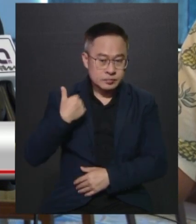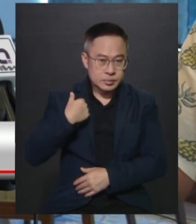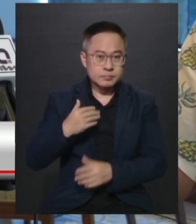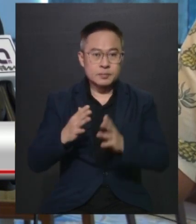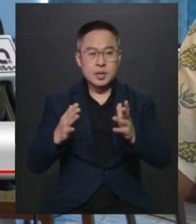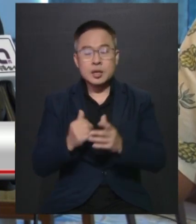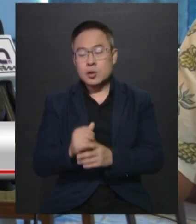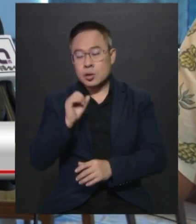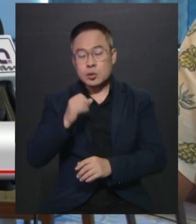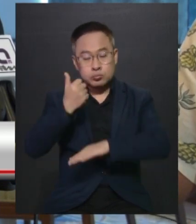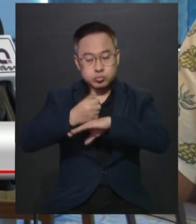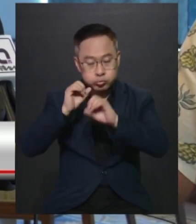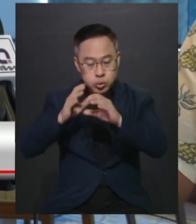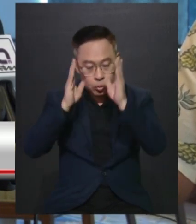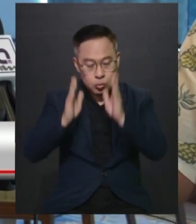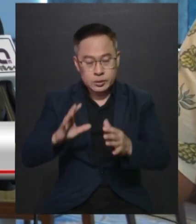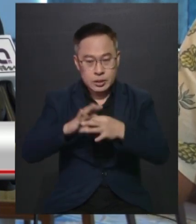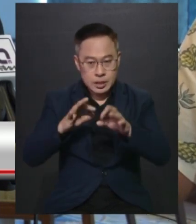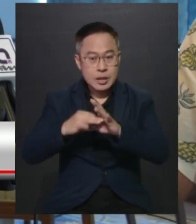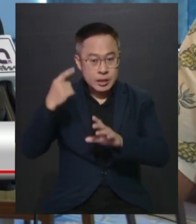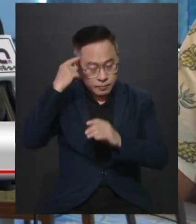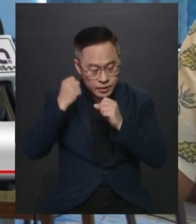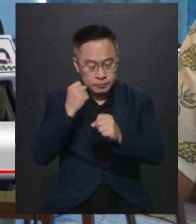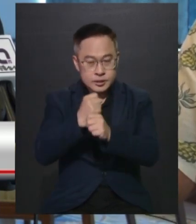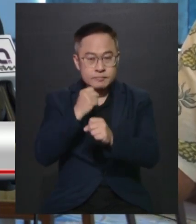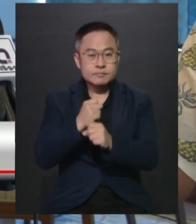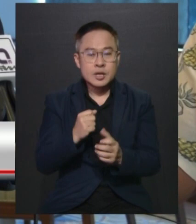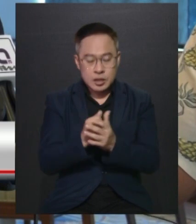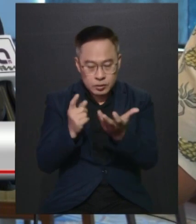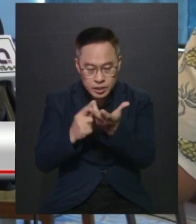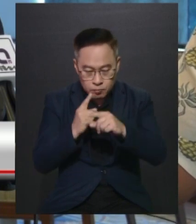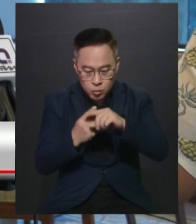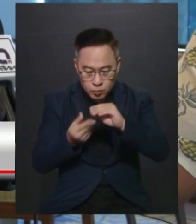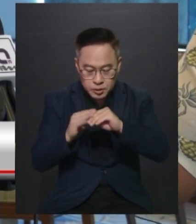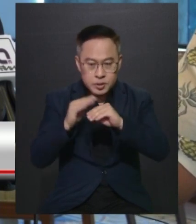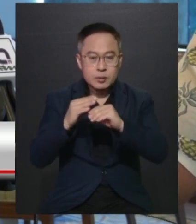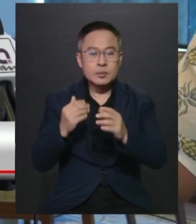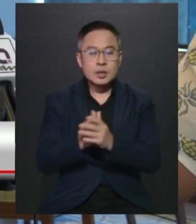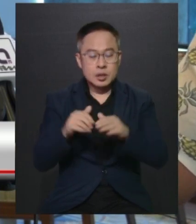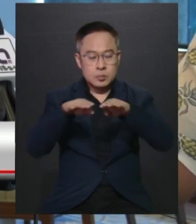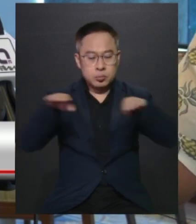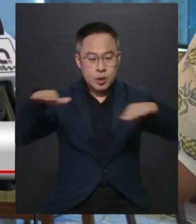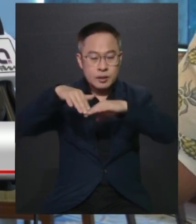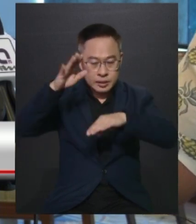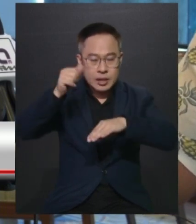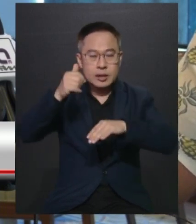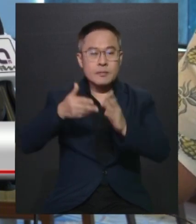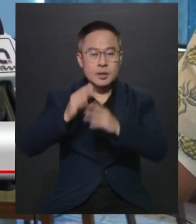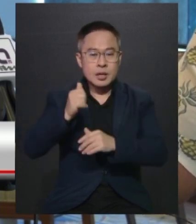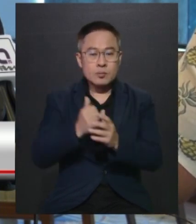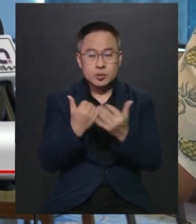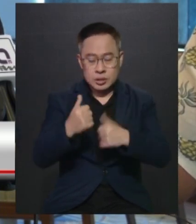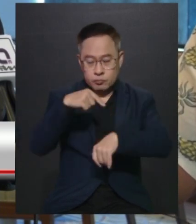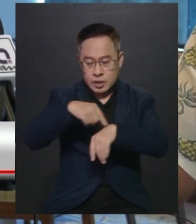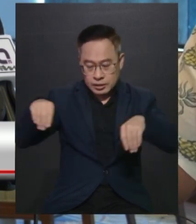ะได้ระดับสูงๆเพื่อเราจะได้เก็บคะแนนให้ได้มากที่สุดนะครับก็จะมีแมตช์การแข่งขันข้างหน้าอีกไม่กี่ราย